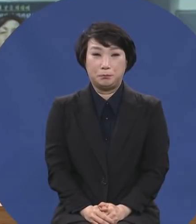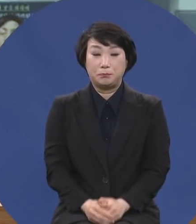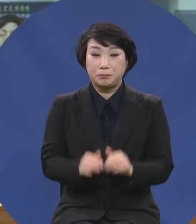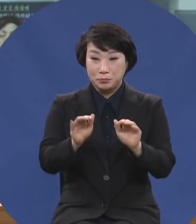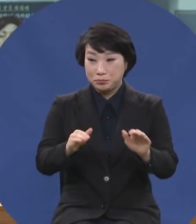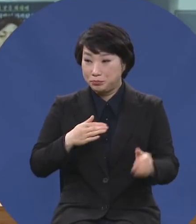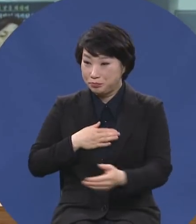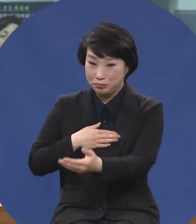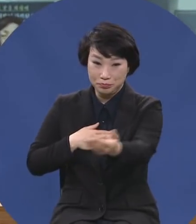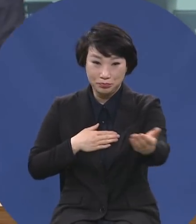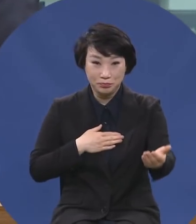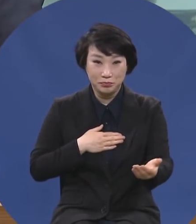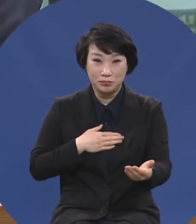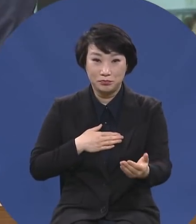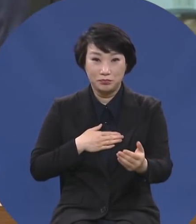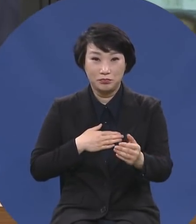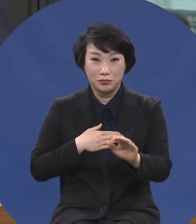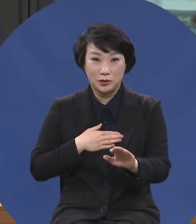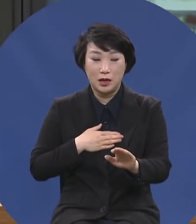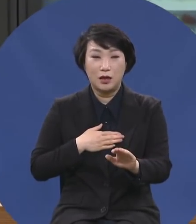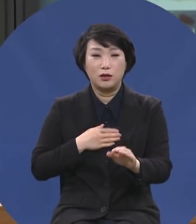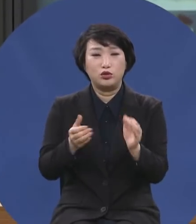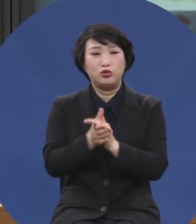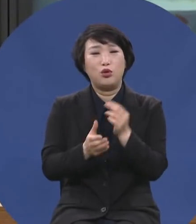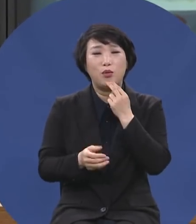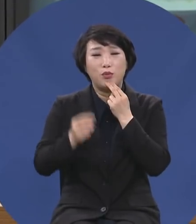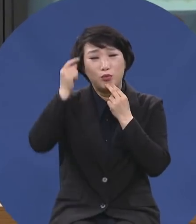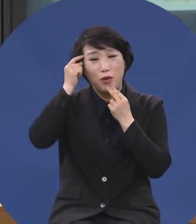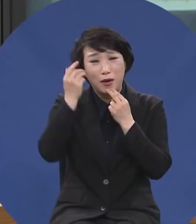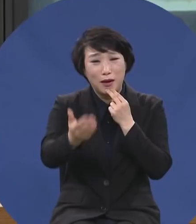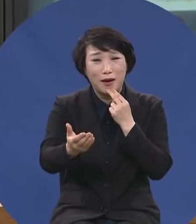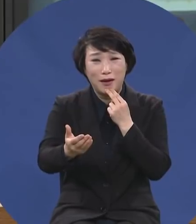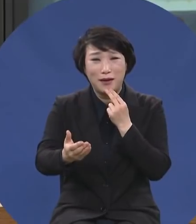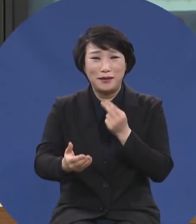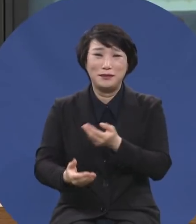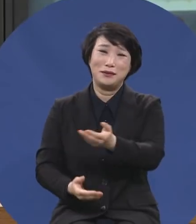그런데 여러분, 왜 기도하니?